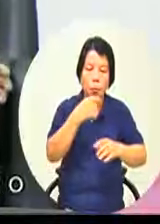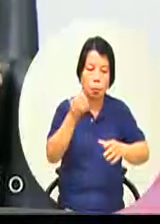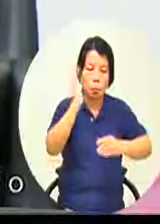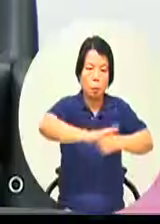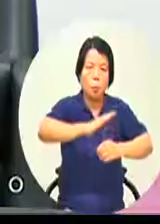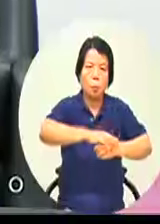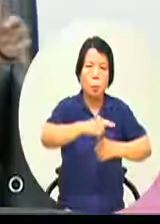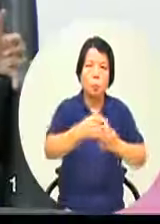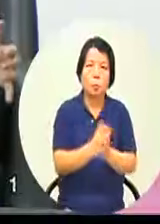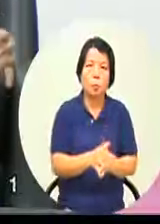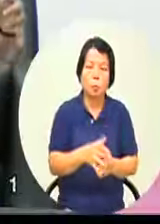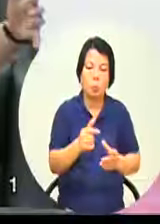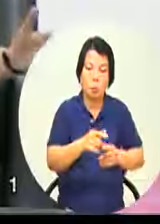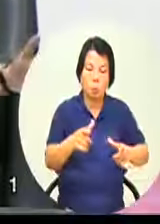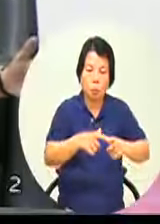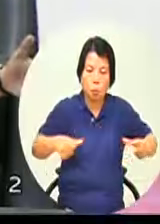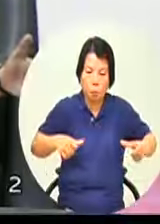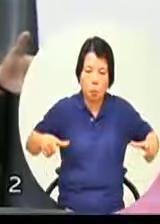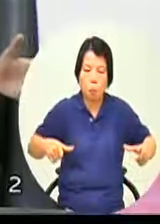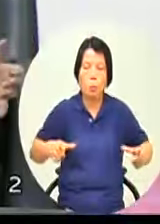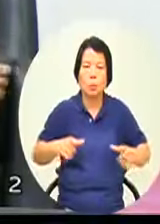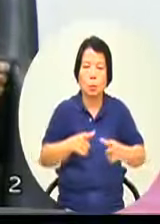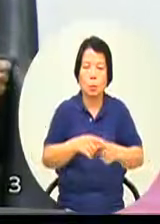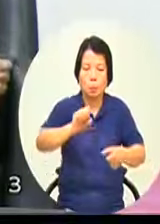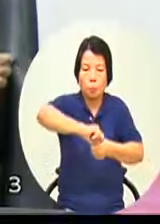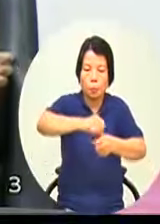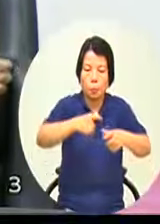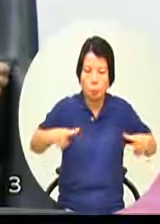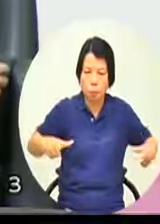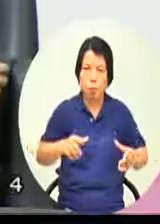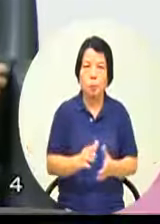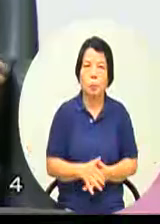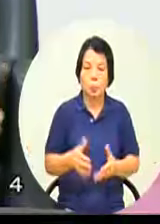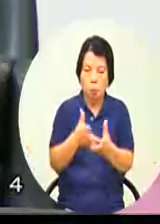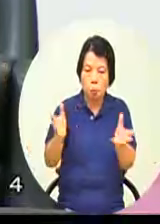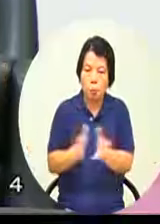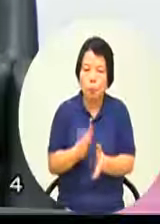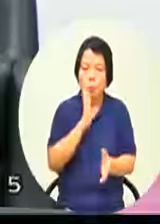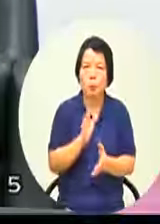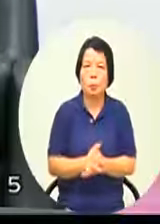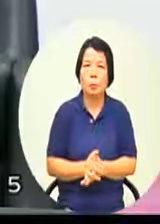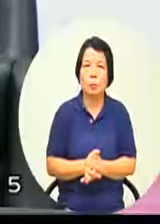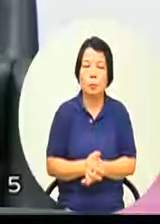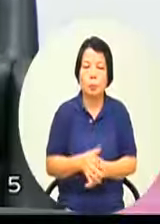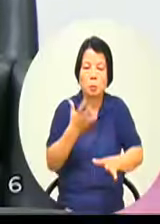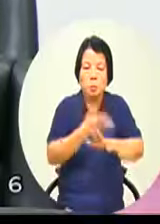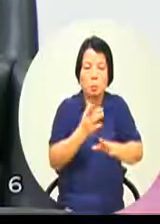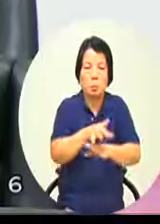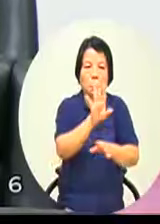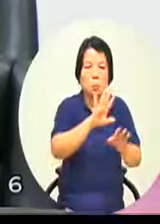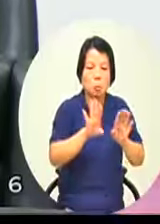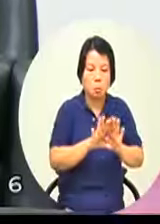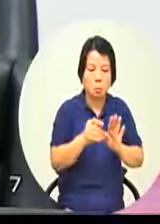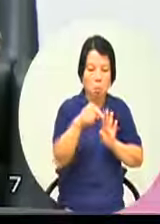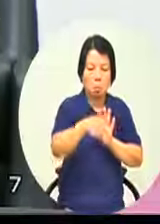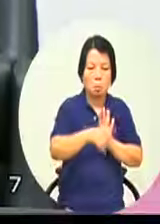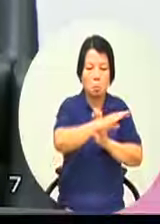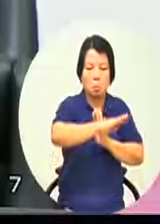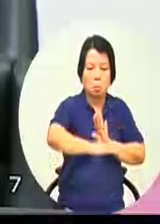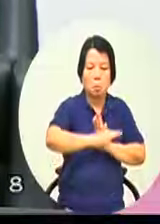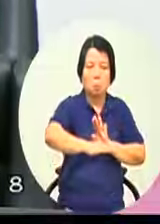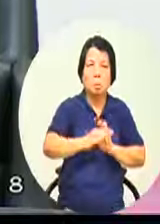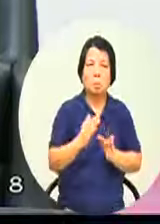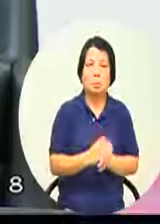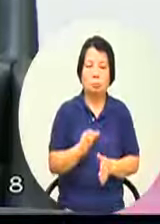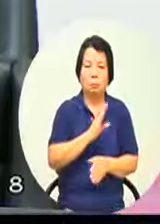一个人孔盖是越来越大，越做越大，然后有些是就摆在人家的门前，或者是在当